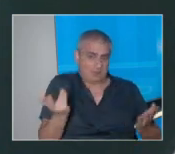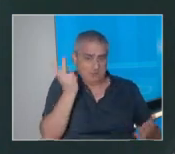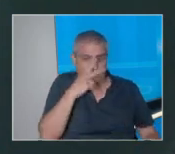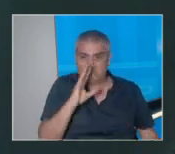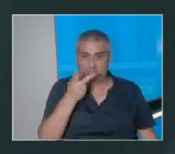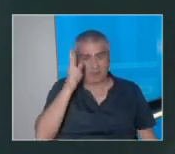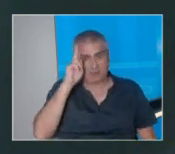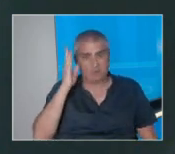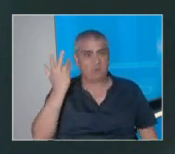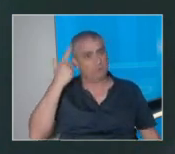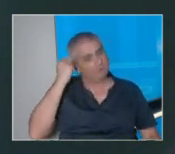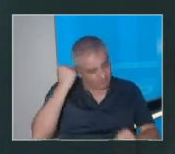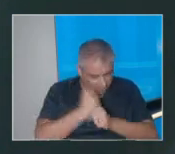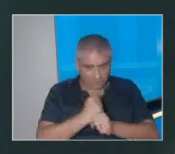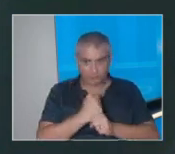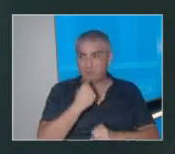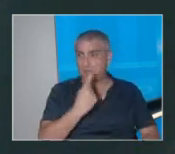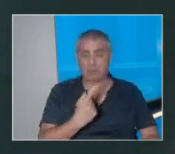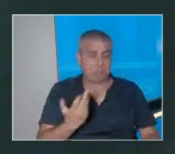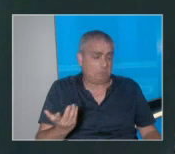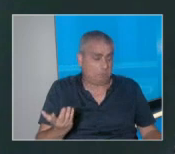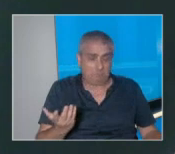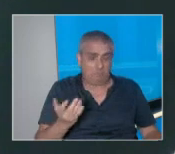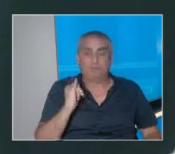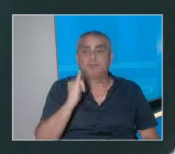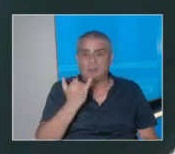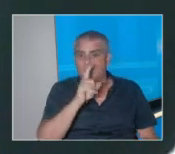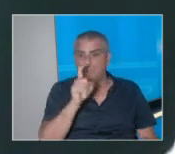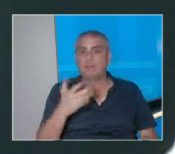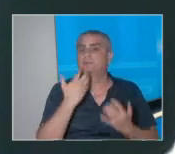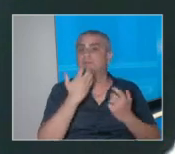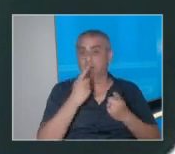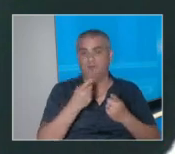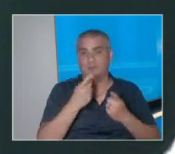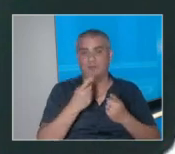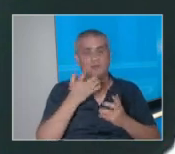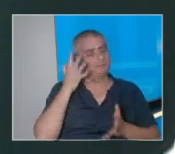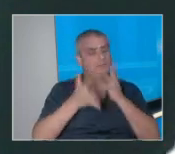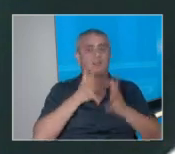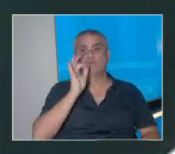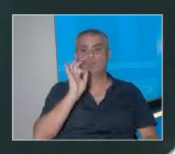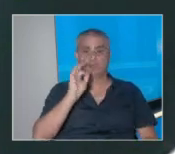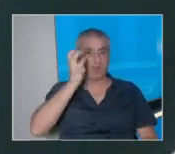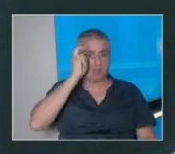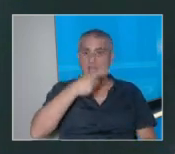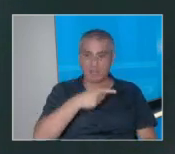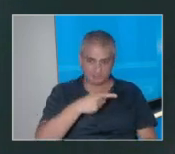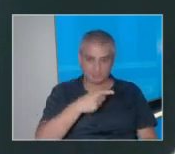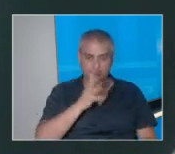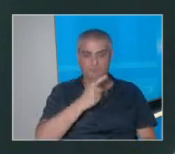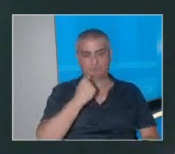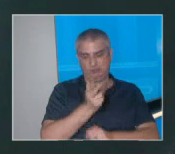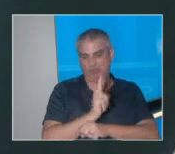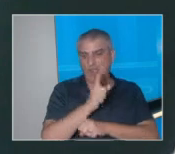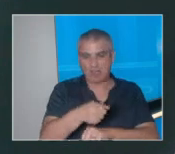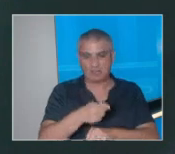למה הליכוד בכלל מתעקשים להגיד את זה, כן, זה אולי מסביר את המתקפות פתאום של גנץ,